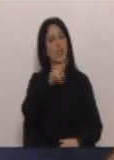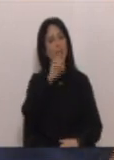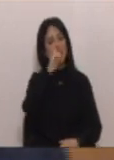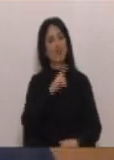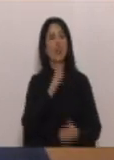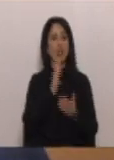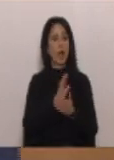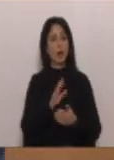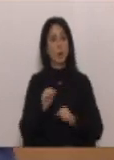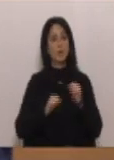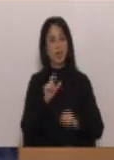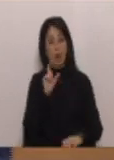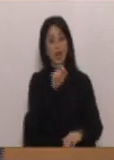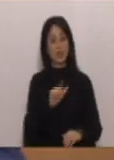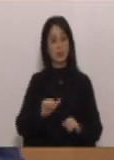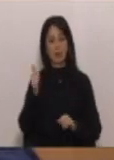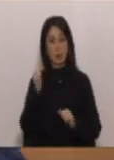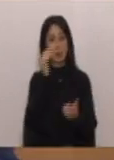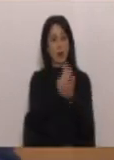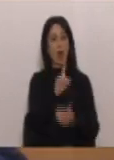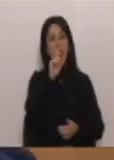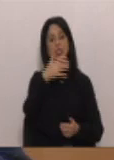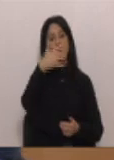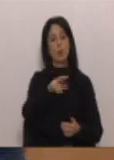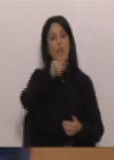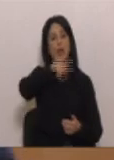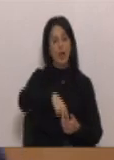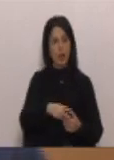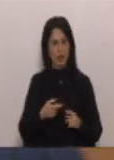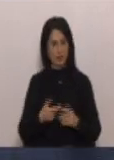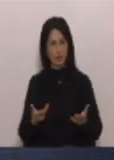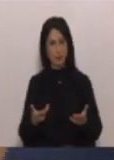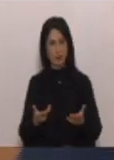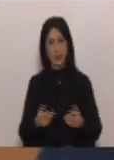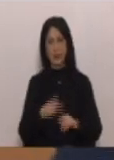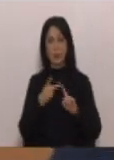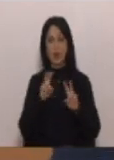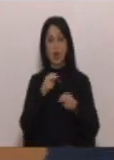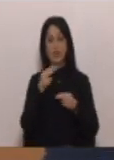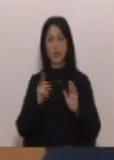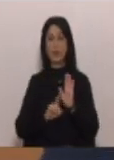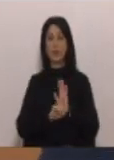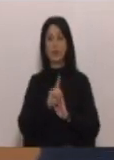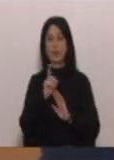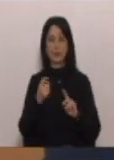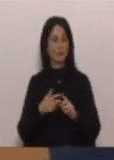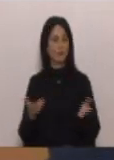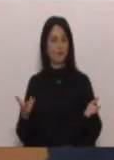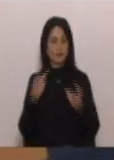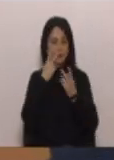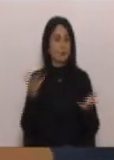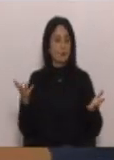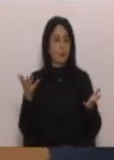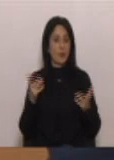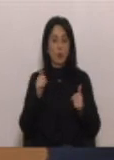თუ არა. ანუ მცდელობა რომ საზოგადოება შეცდომას შეიყვანონ. მეორე თემა რაც წამოიწყო, უტიფრობა ნახეთ რა,